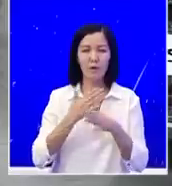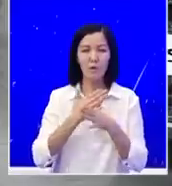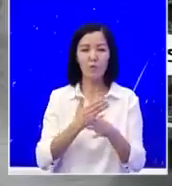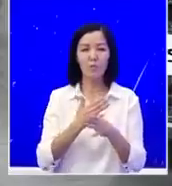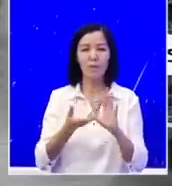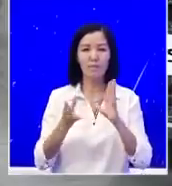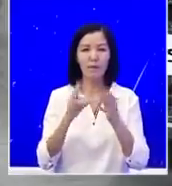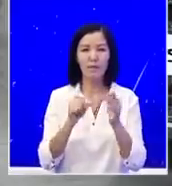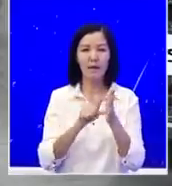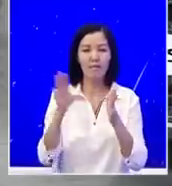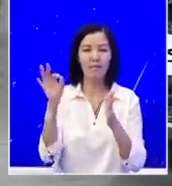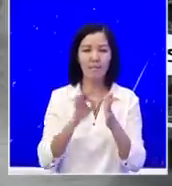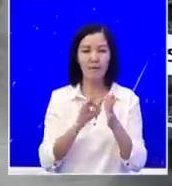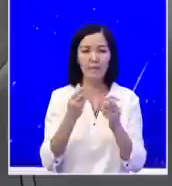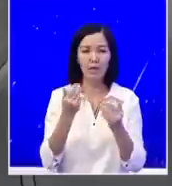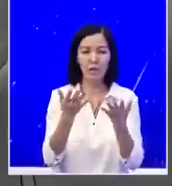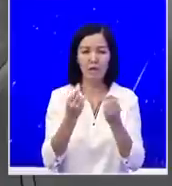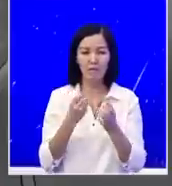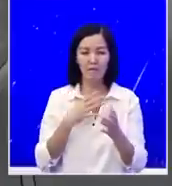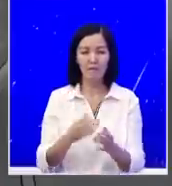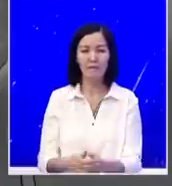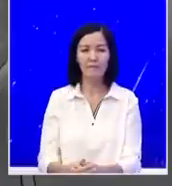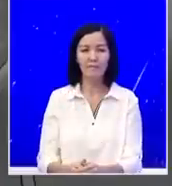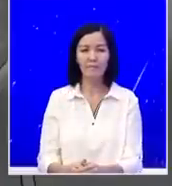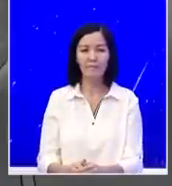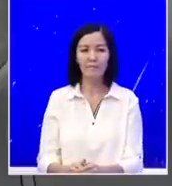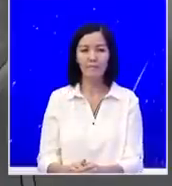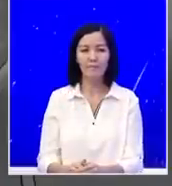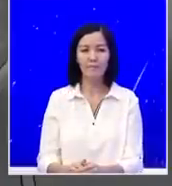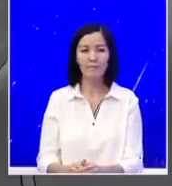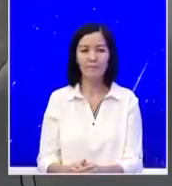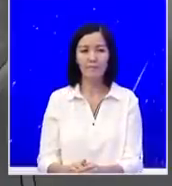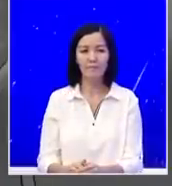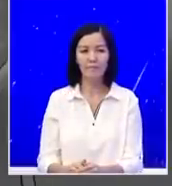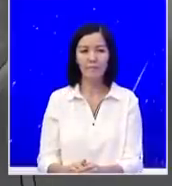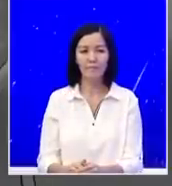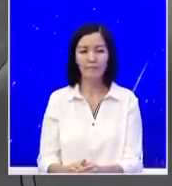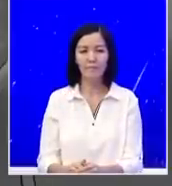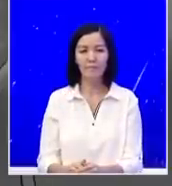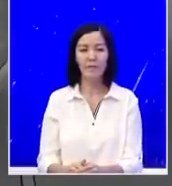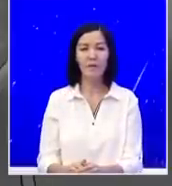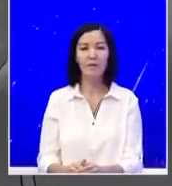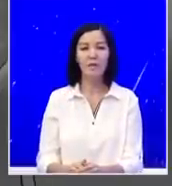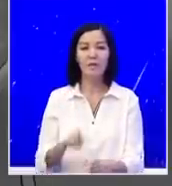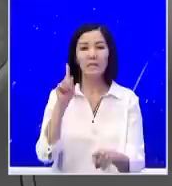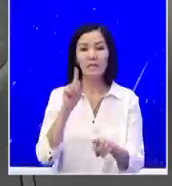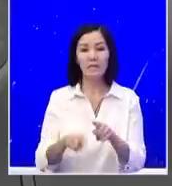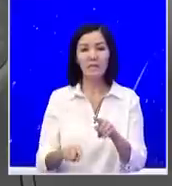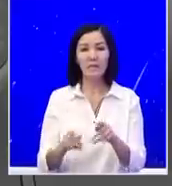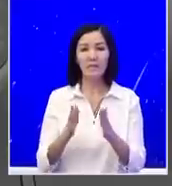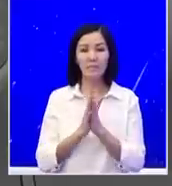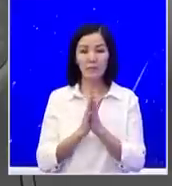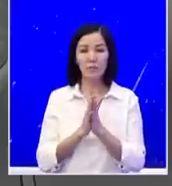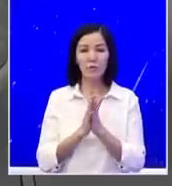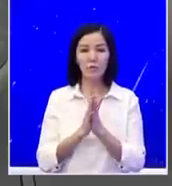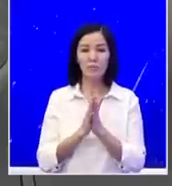есептегенде 6%-бен қаржы алды. Которые в короткие сроки, спасибо специалистам, рассмотрели. Мамандар қысқа мерзімде біздің өтінішімізді